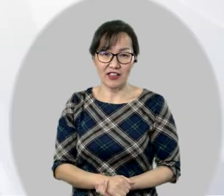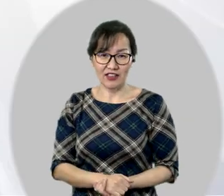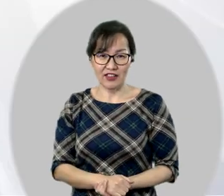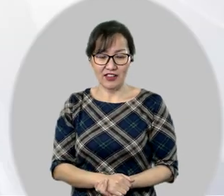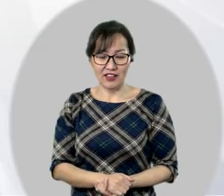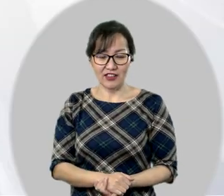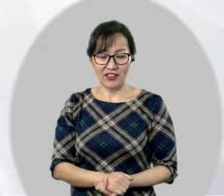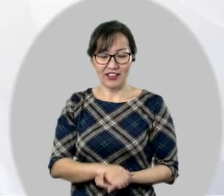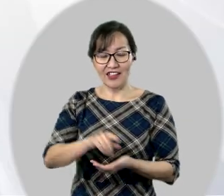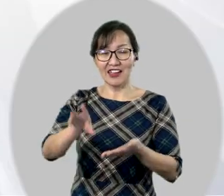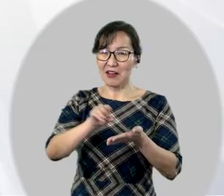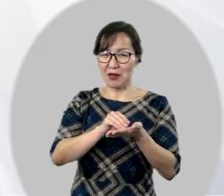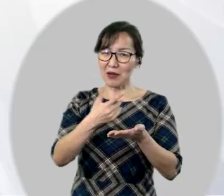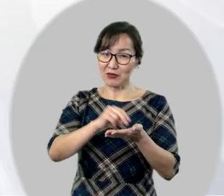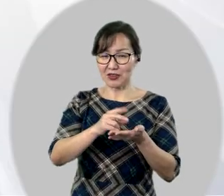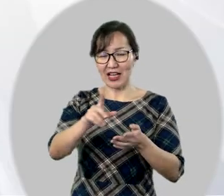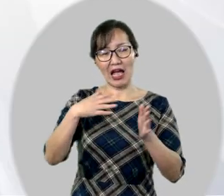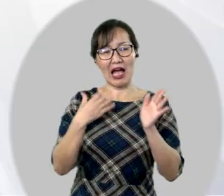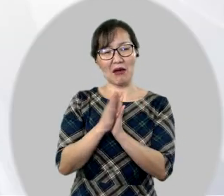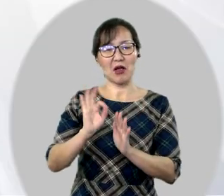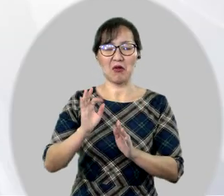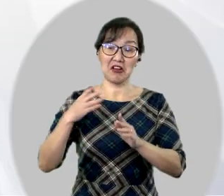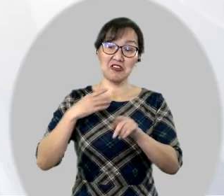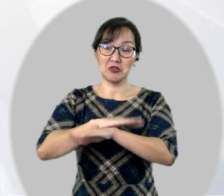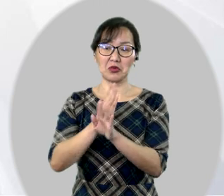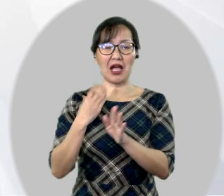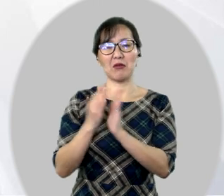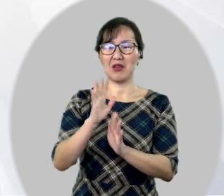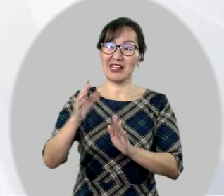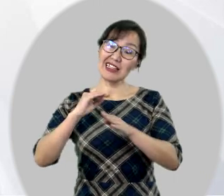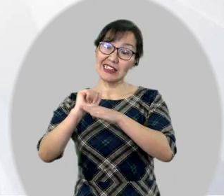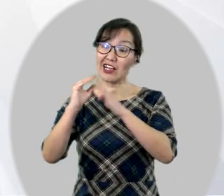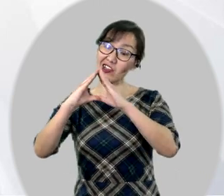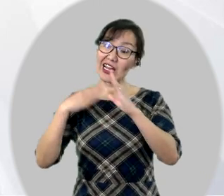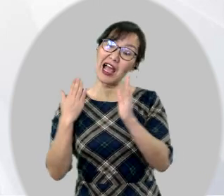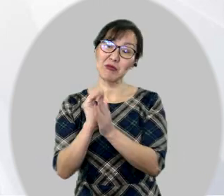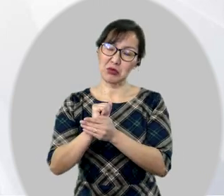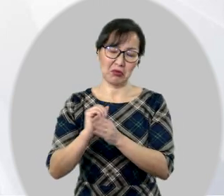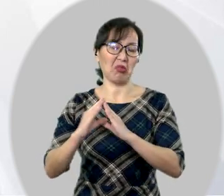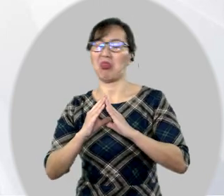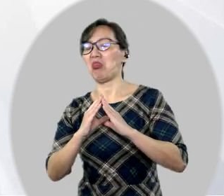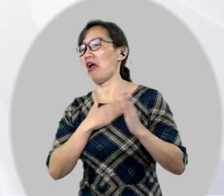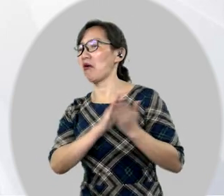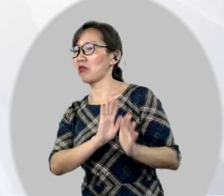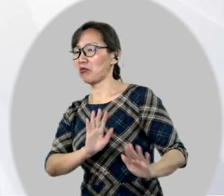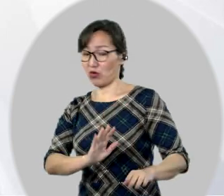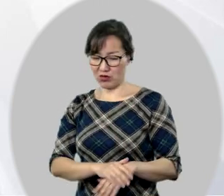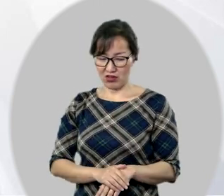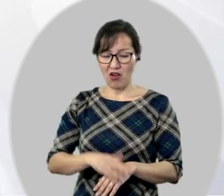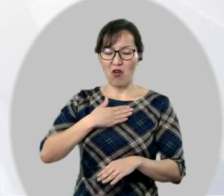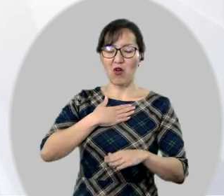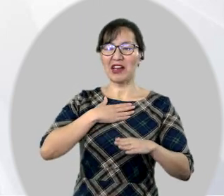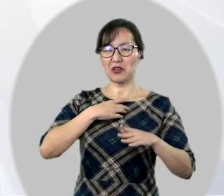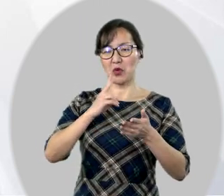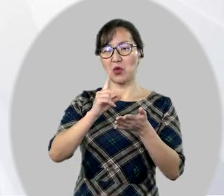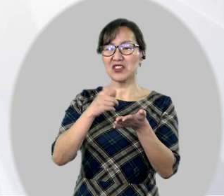үй жама гэжжүйлдээ тарад хамд яухтан, хамд яуагүй байж болсан. Далгүйро хоэнш хамд давдээлд ахид давдагүй байж болсан. үй, надаад үзэ хрихтээ